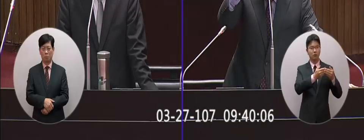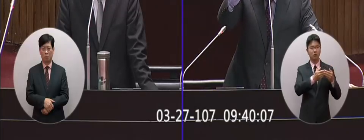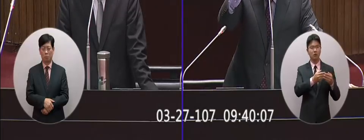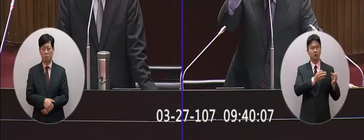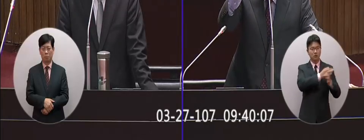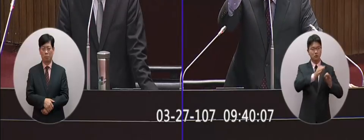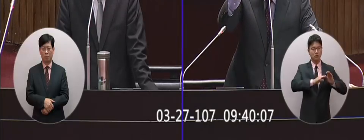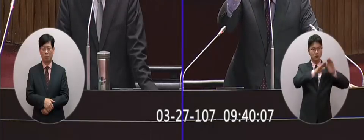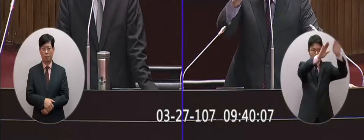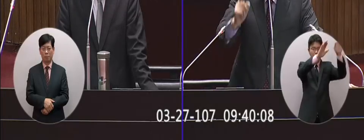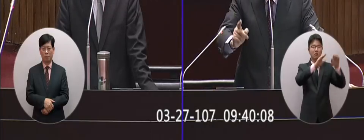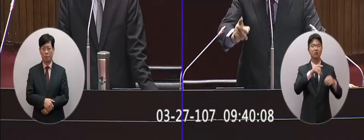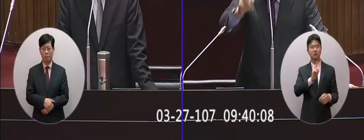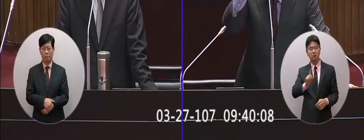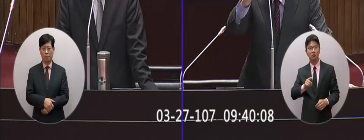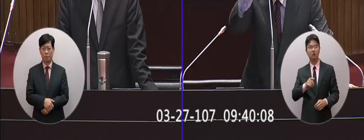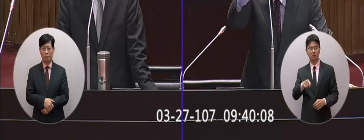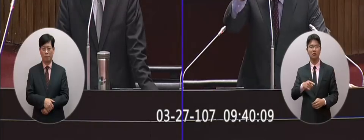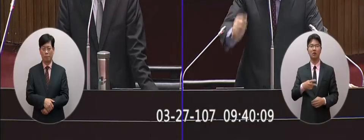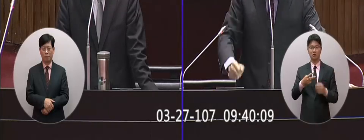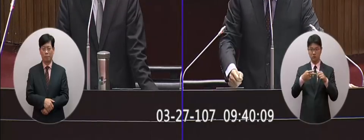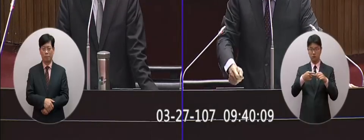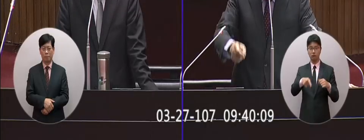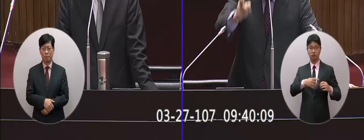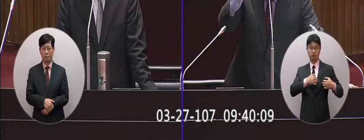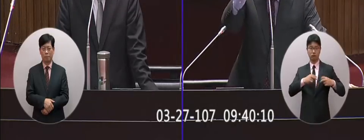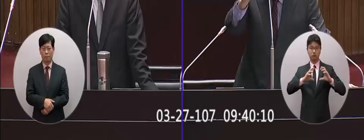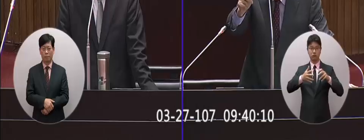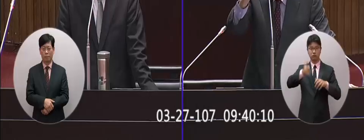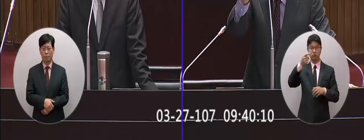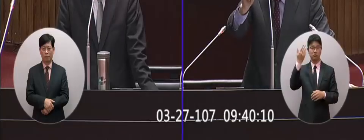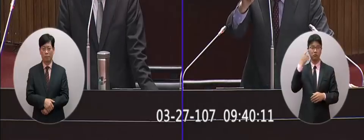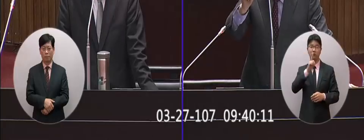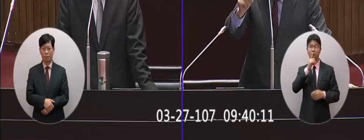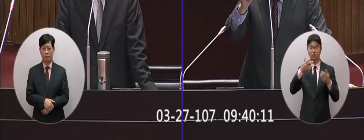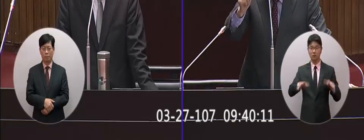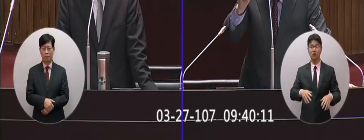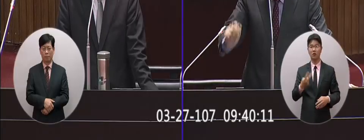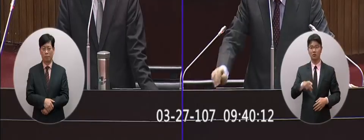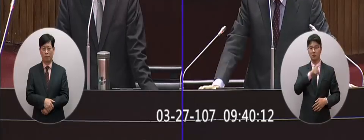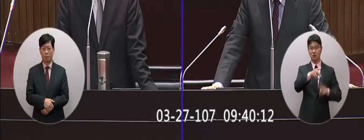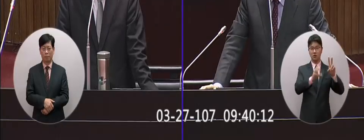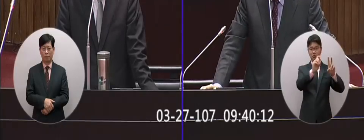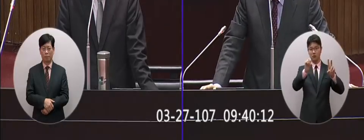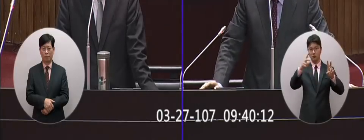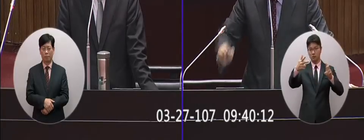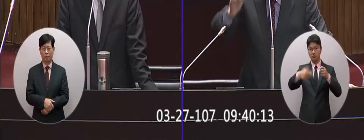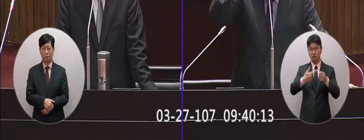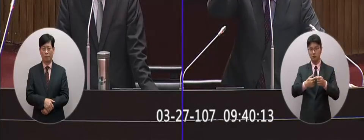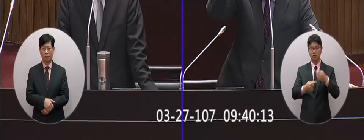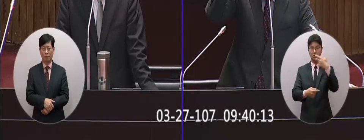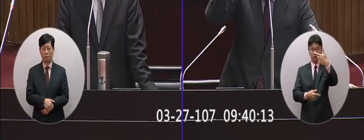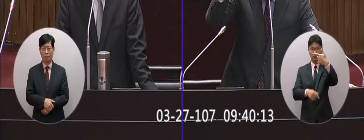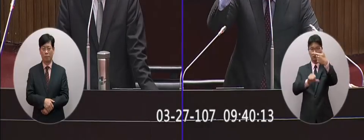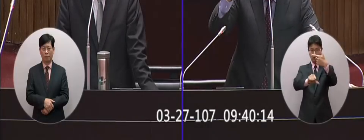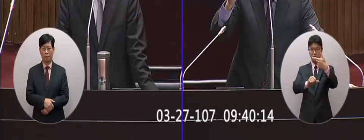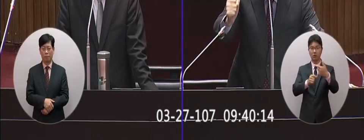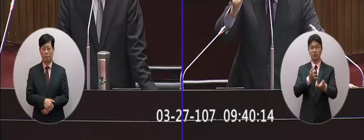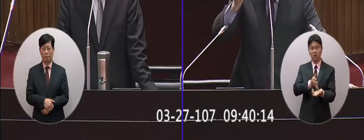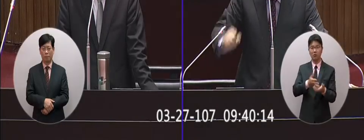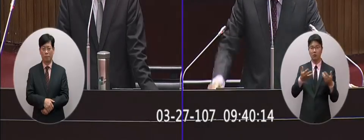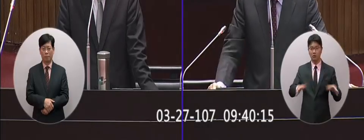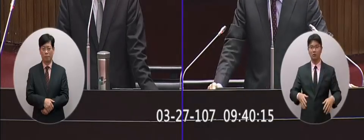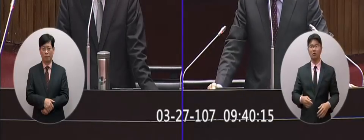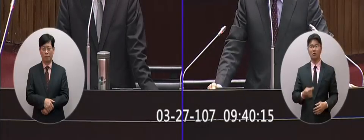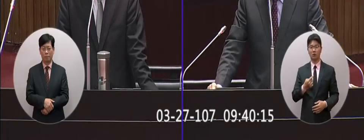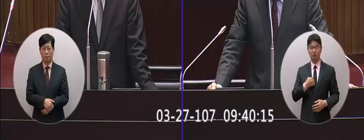也是蔡英文总统讲的。第二，历代院长在2017年6月5日又讲：“我